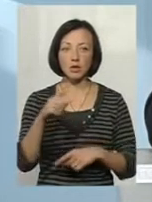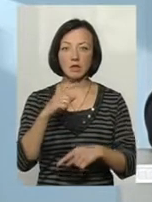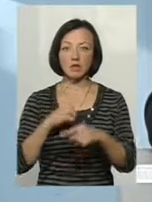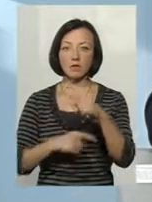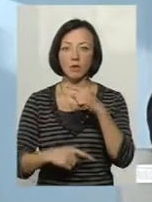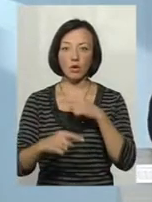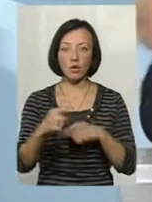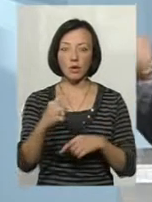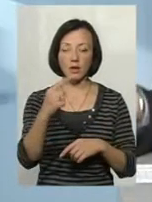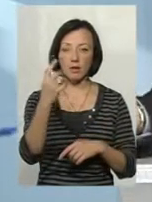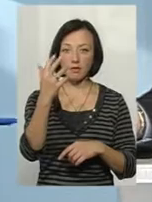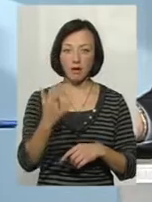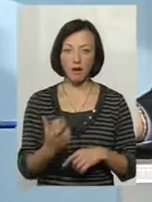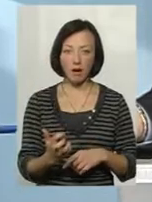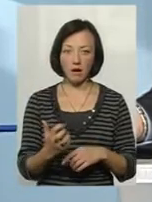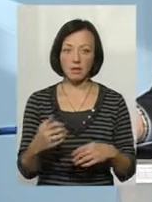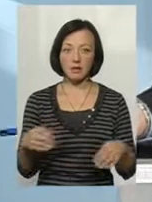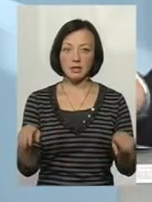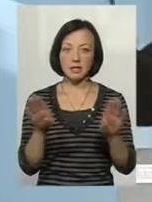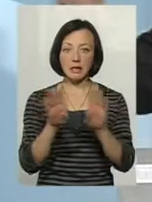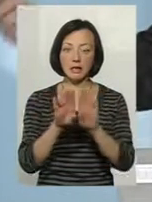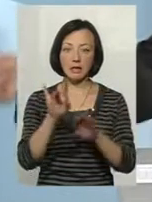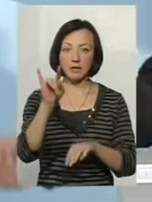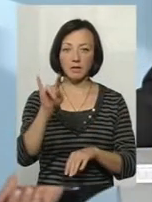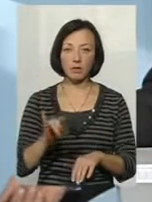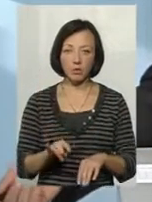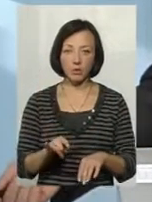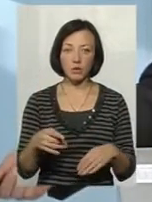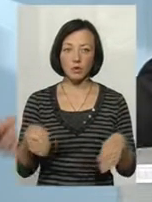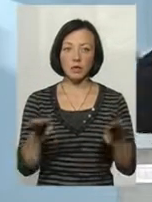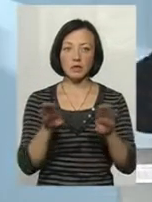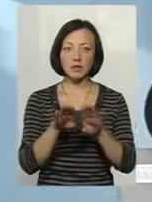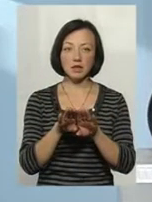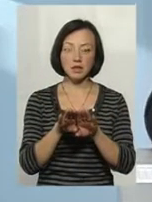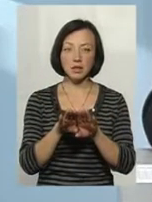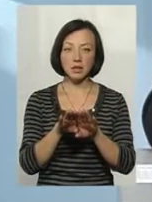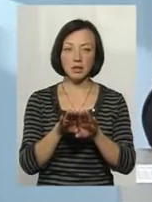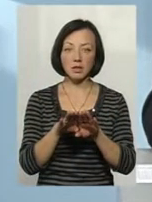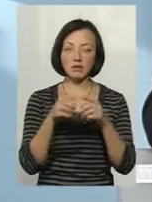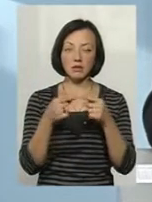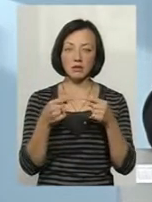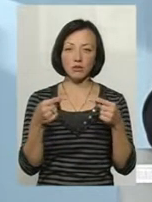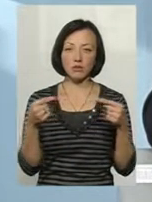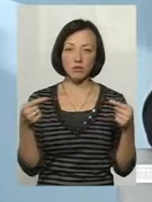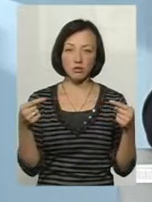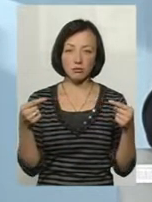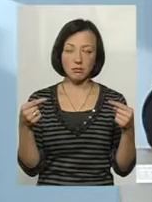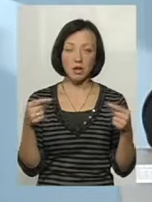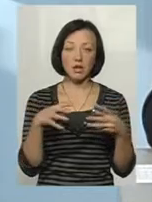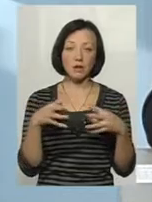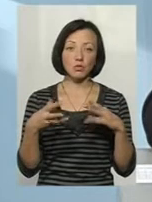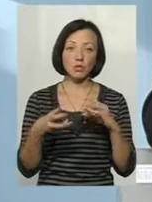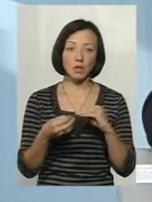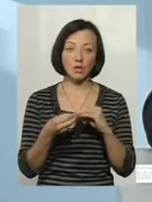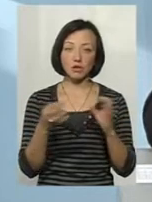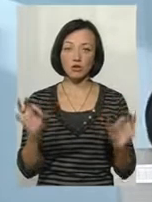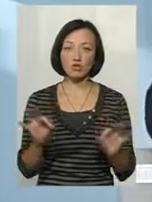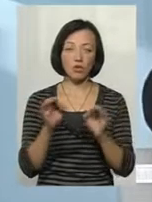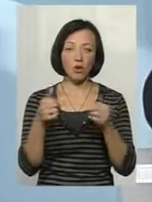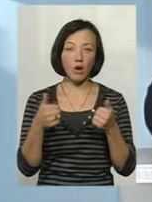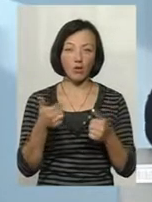тяга. Тобто закрита квартирка, закрита припливна решітка і тому подібне. Результат нічого